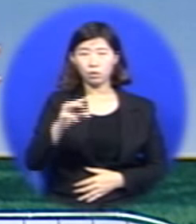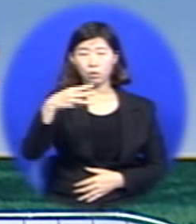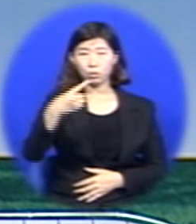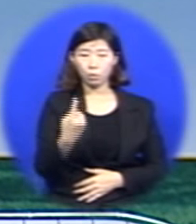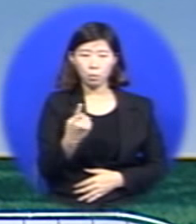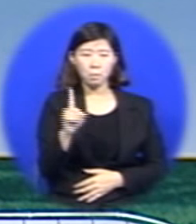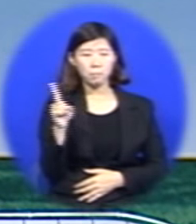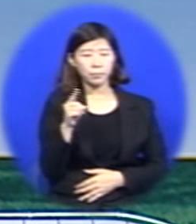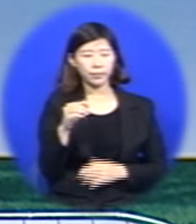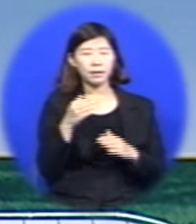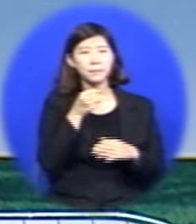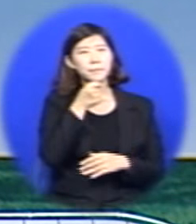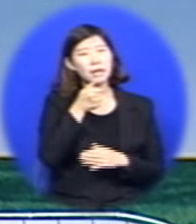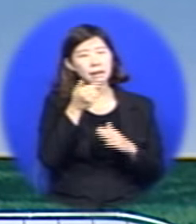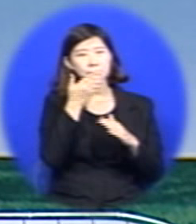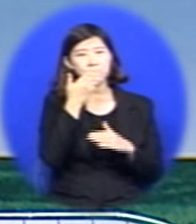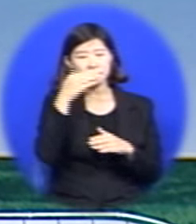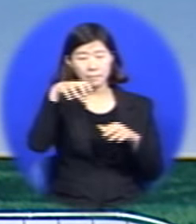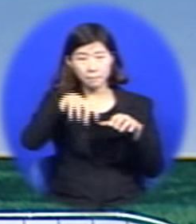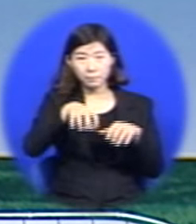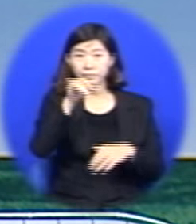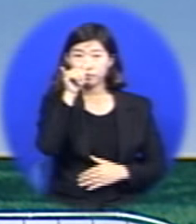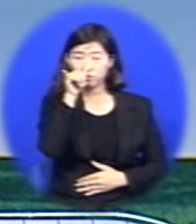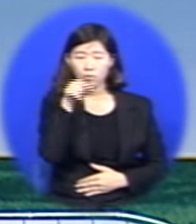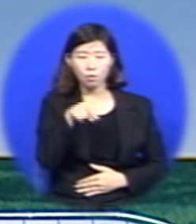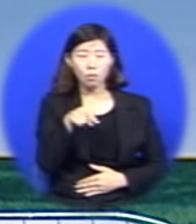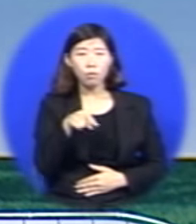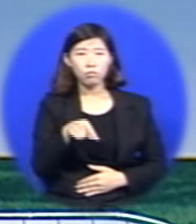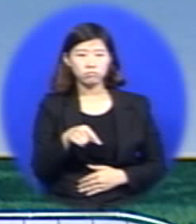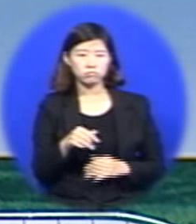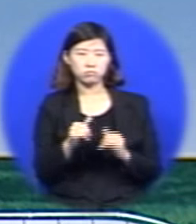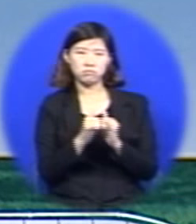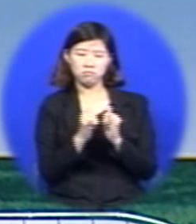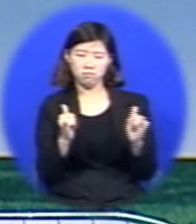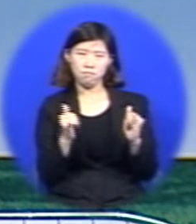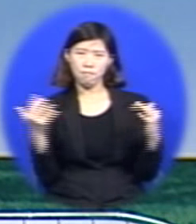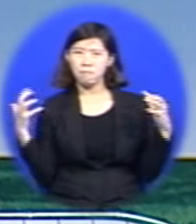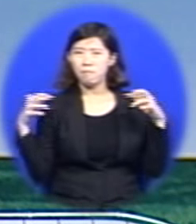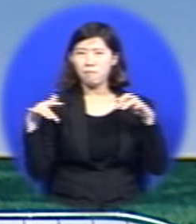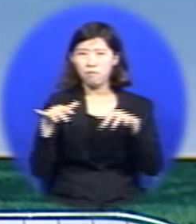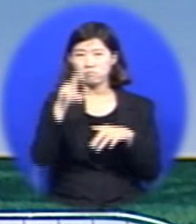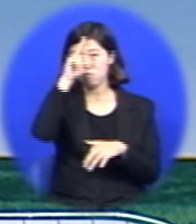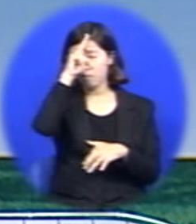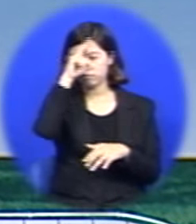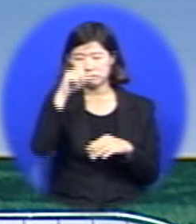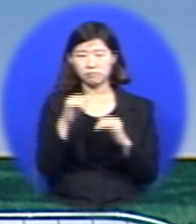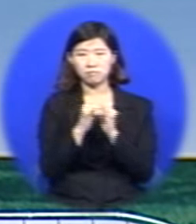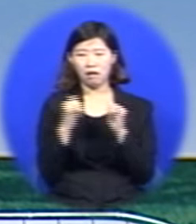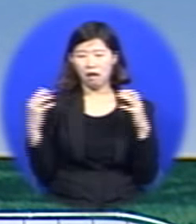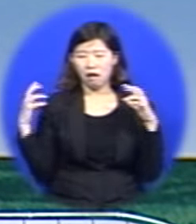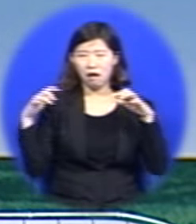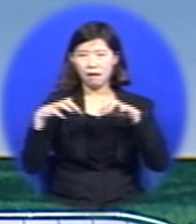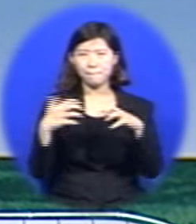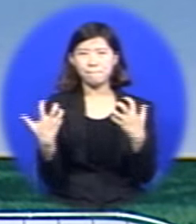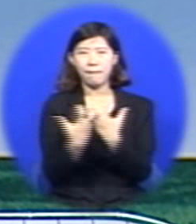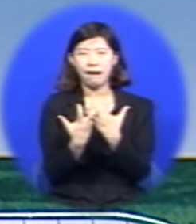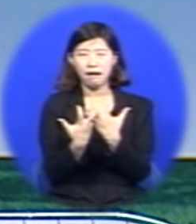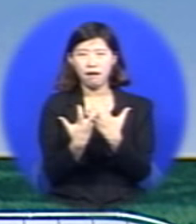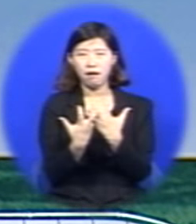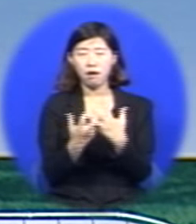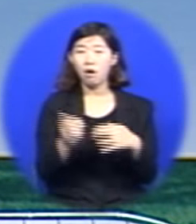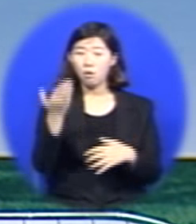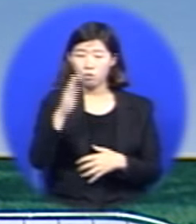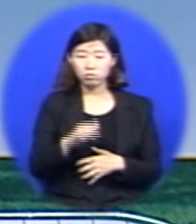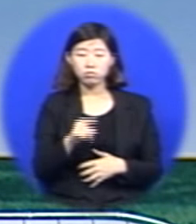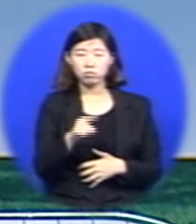굉장히 많습니다. 식사 때가 되면. 근데 한 번은 어느 여성이